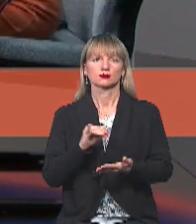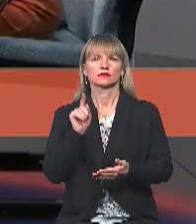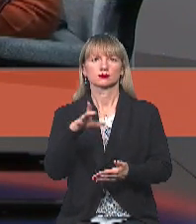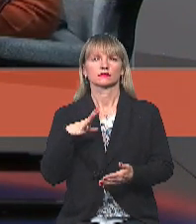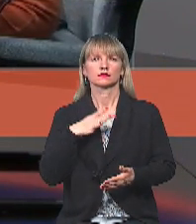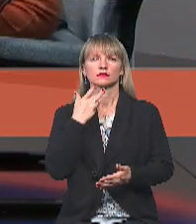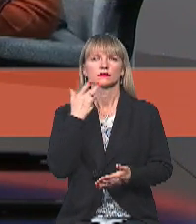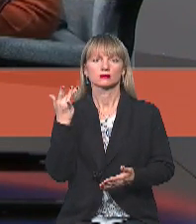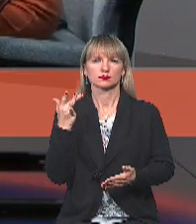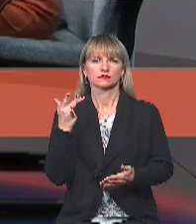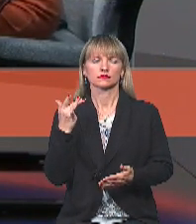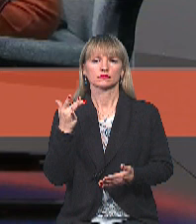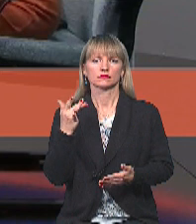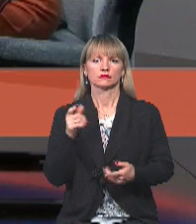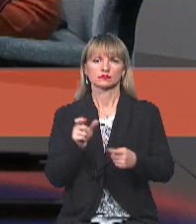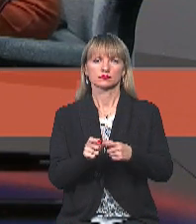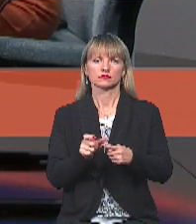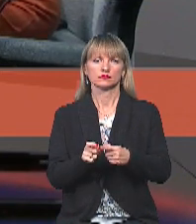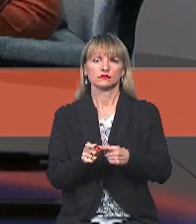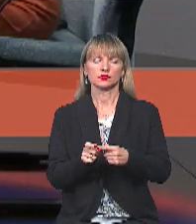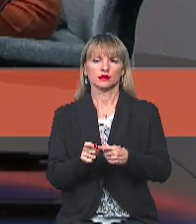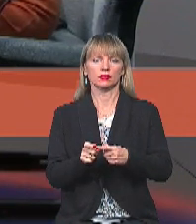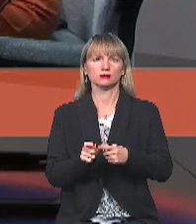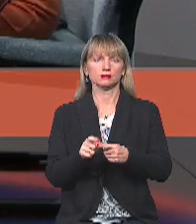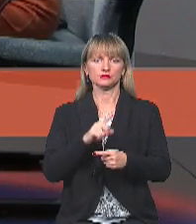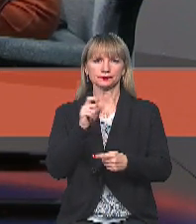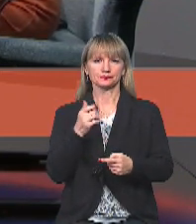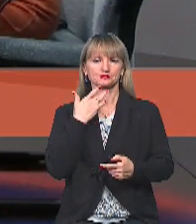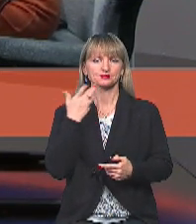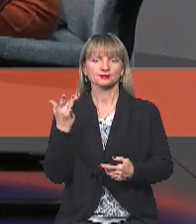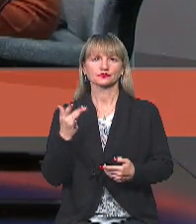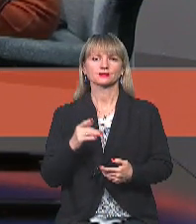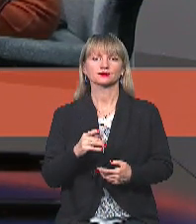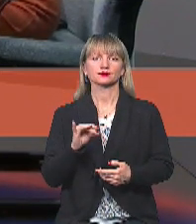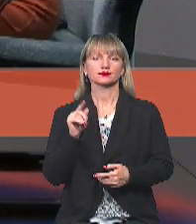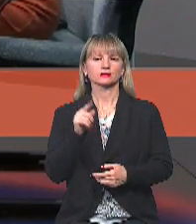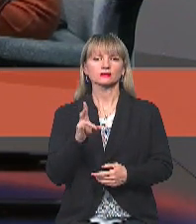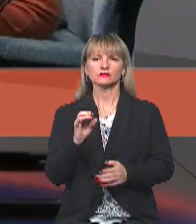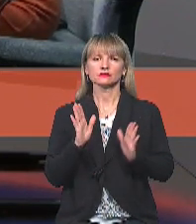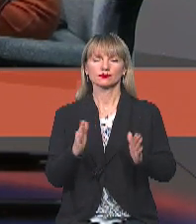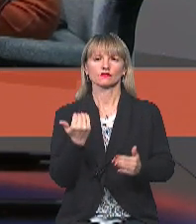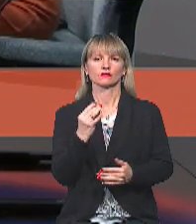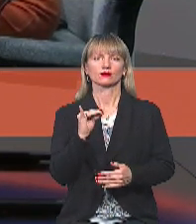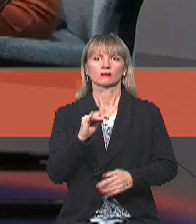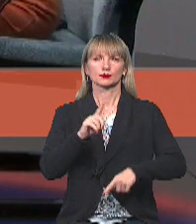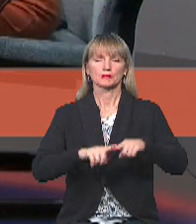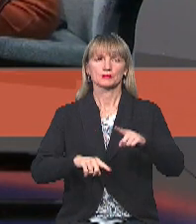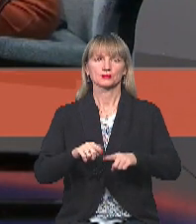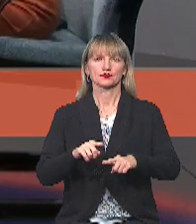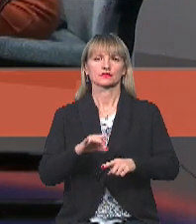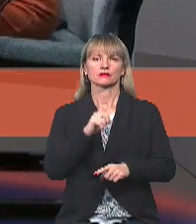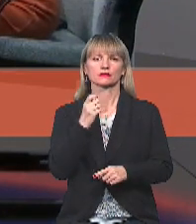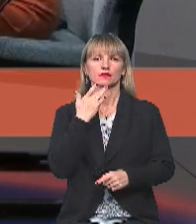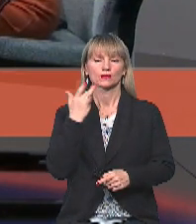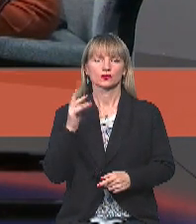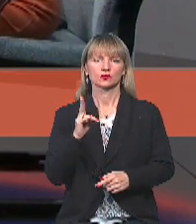теж політичний, політично це слово політичний. За політику. За політику, так називалося, за політику, і там не тільки його, а й родичів, там, за